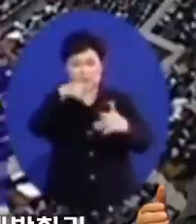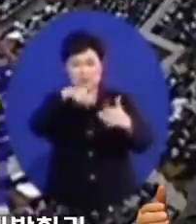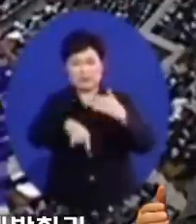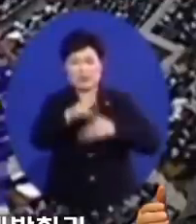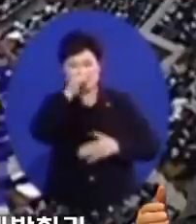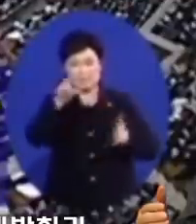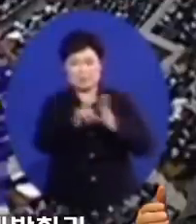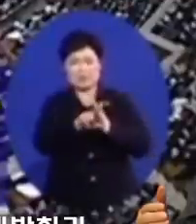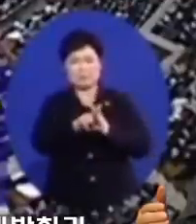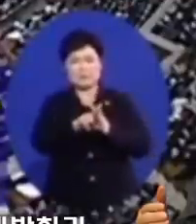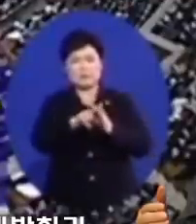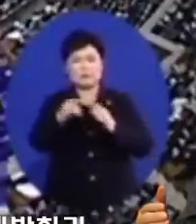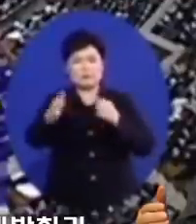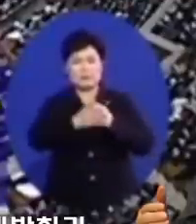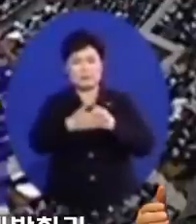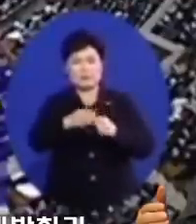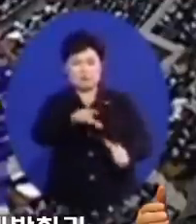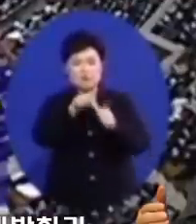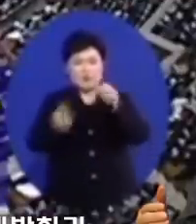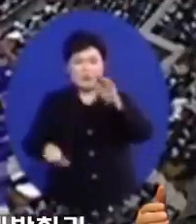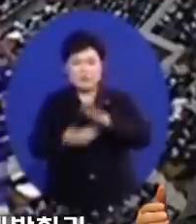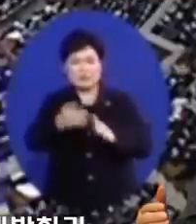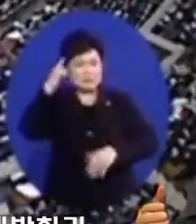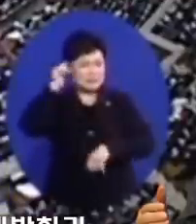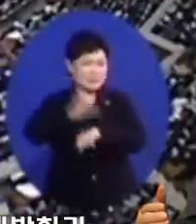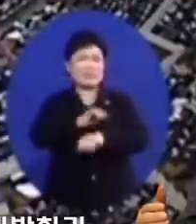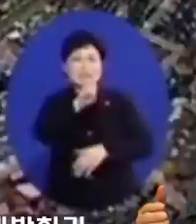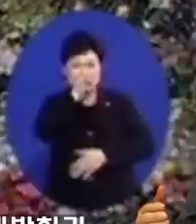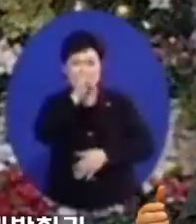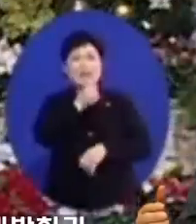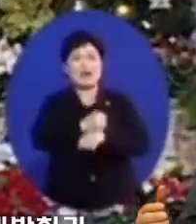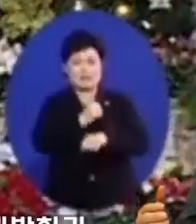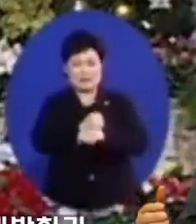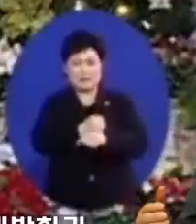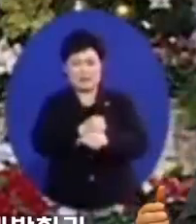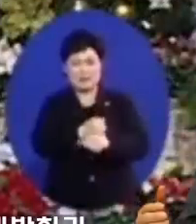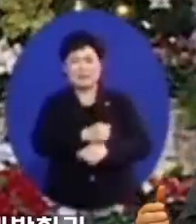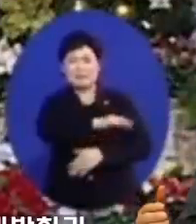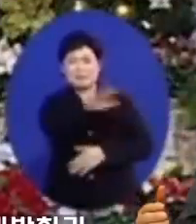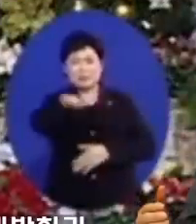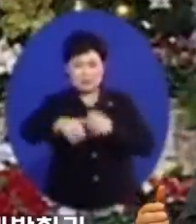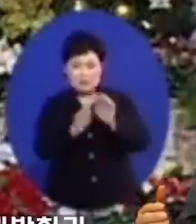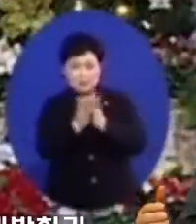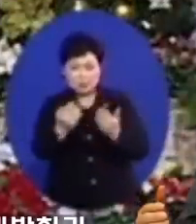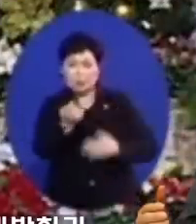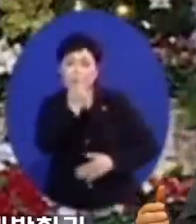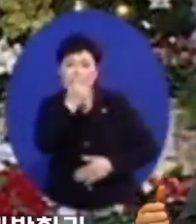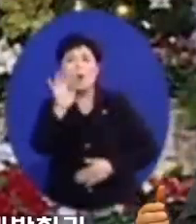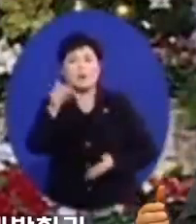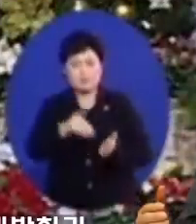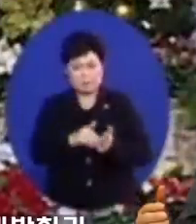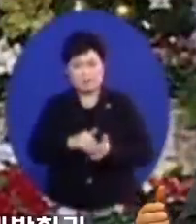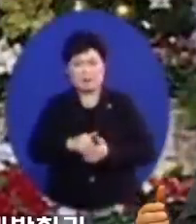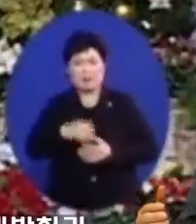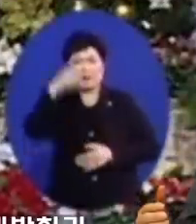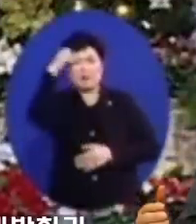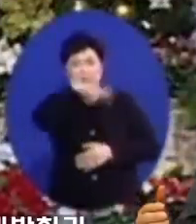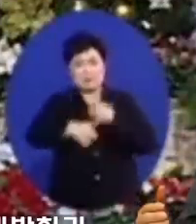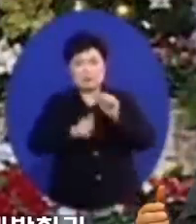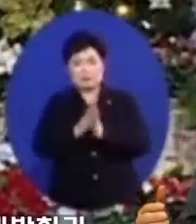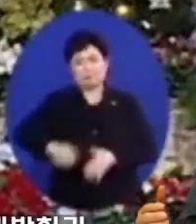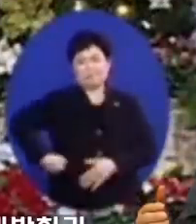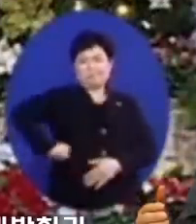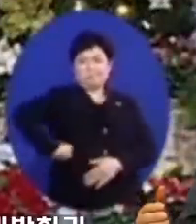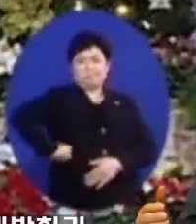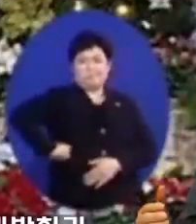말미암아 구원에 이르는 지혜가 있게 하느니라. 우리가 성경도 배워야 되는 것입니다. 그냥 손에 들고 다니는 것이